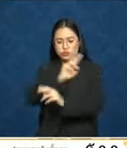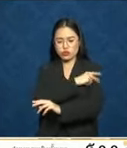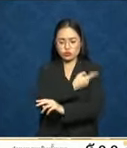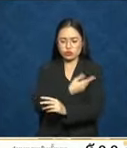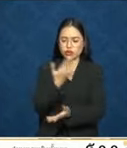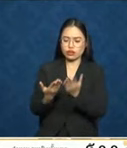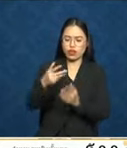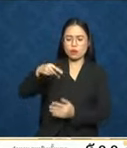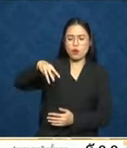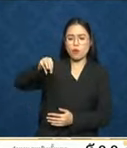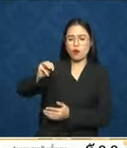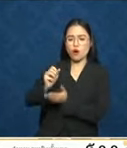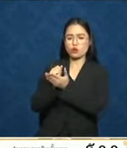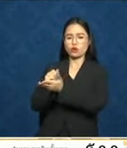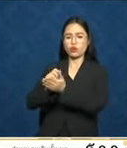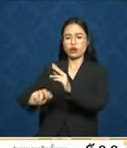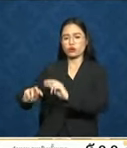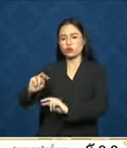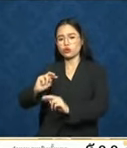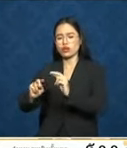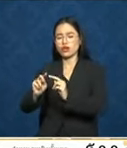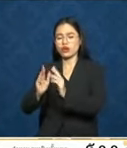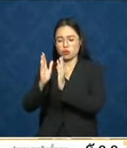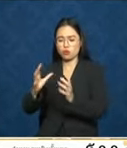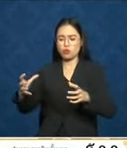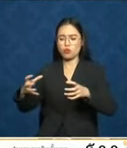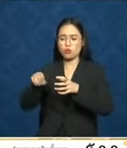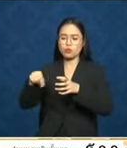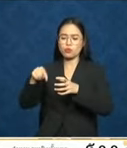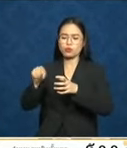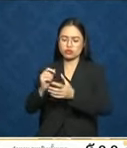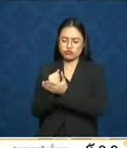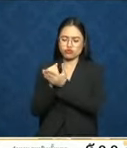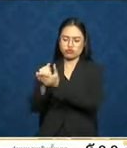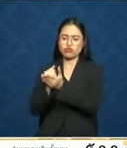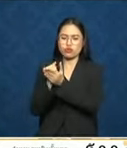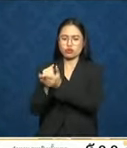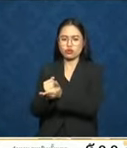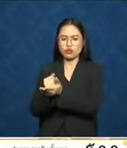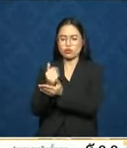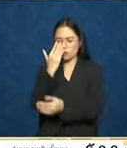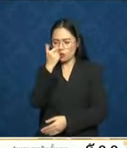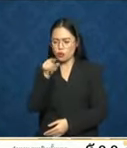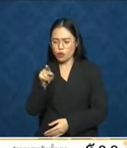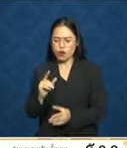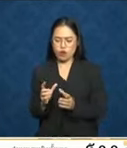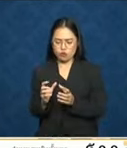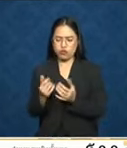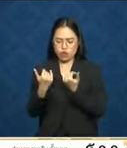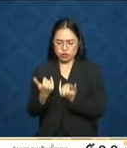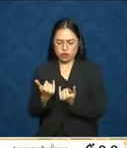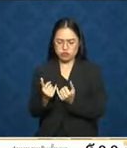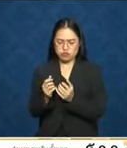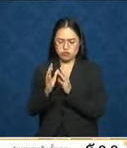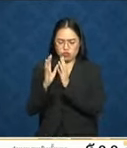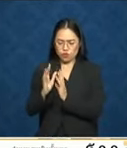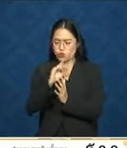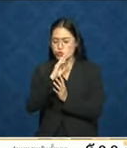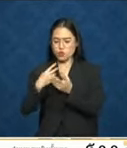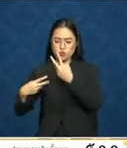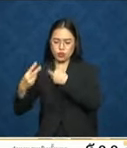นาสังคมความมั่นคงของมนุษย์ที่ควรจะติดตามช่วยเหลืออย่างสม่ำเสมอเนื่องจากมีผู้ป่วยไม่น้อยครับที่หลังจากรับ